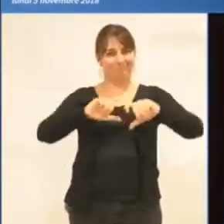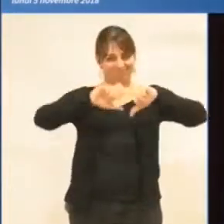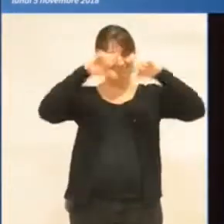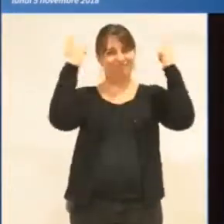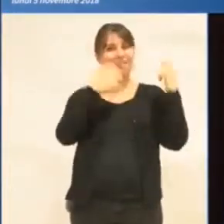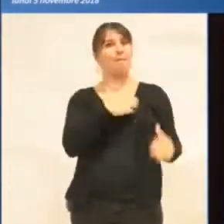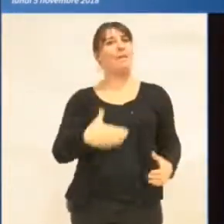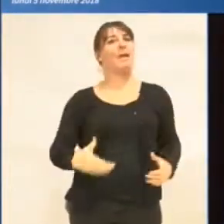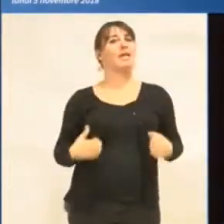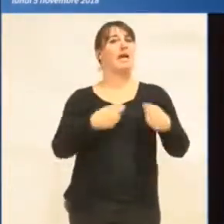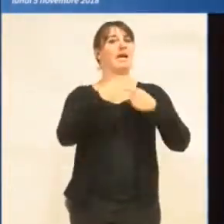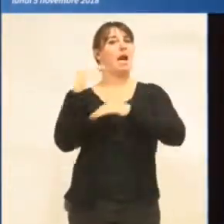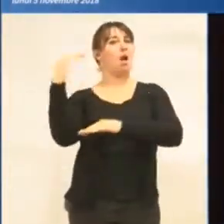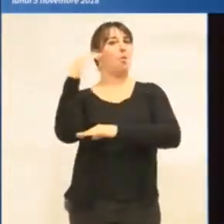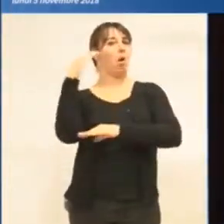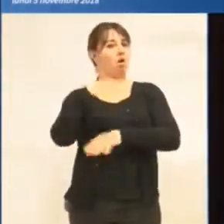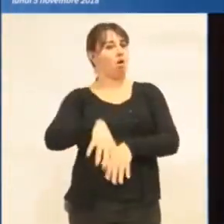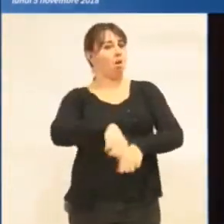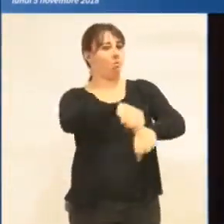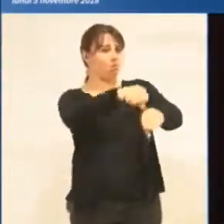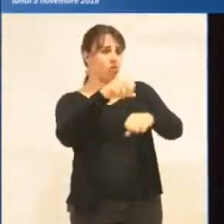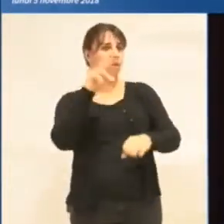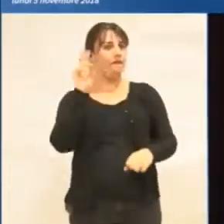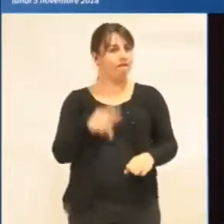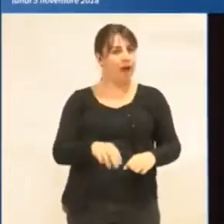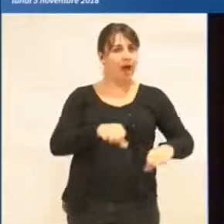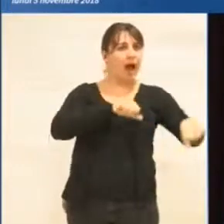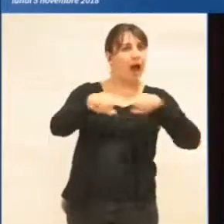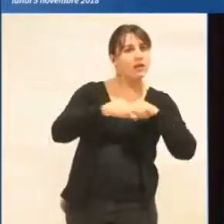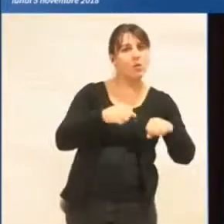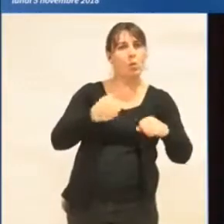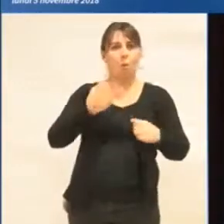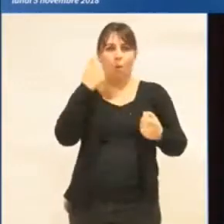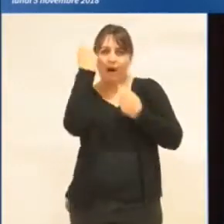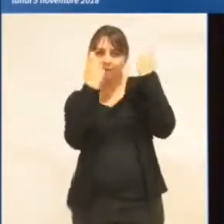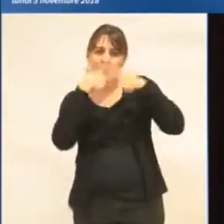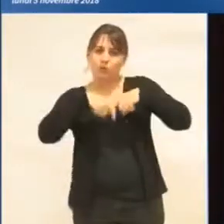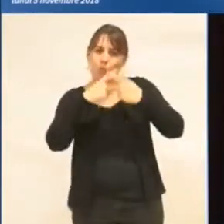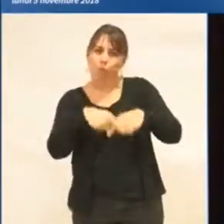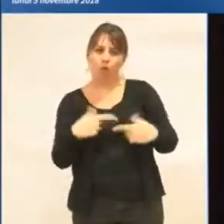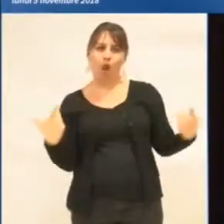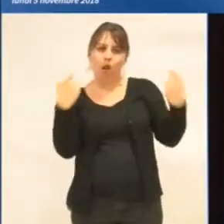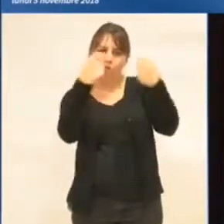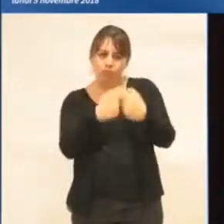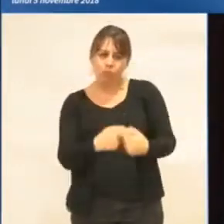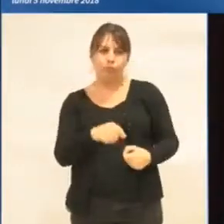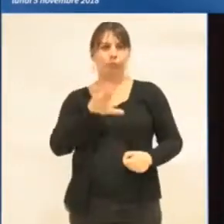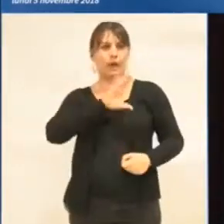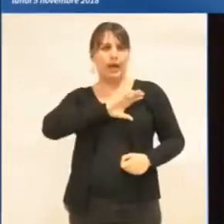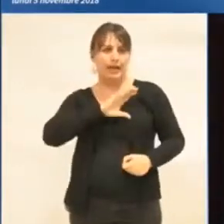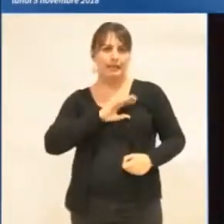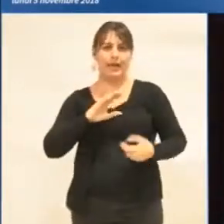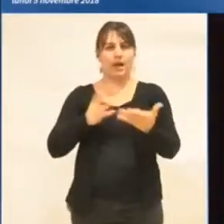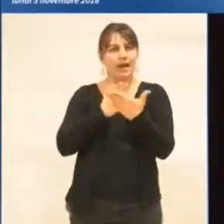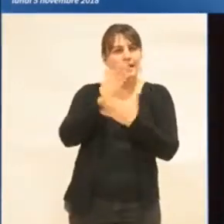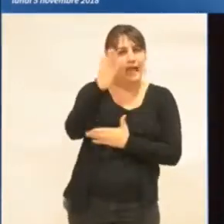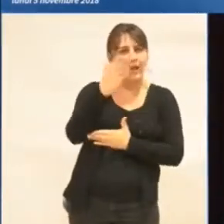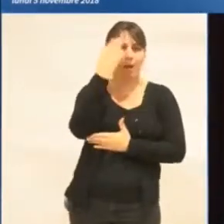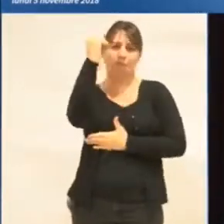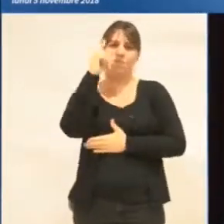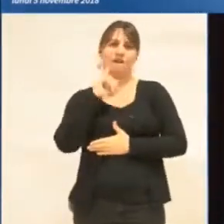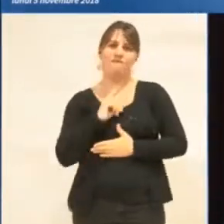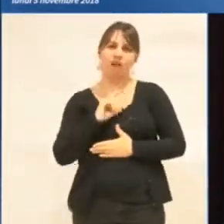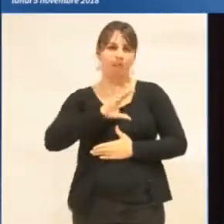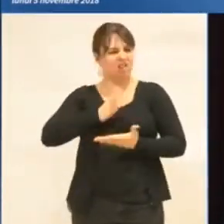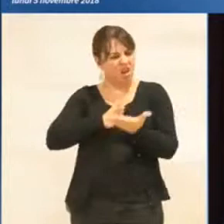manière qui est celle, malheureusement, que je vis dans l'autre instance dans laquelle je siège. J'en ai qu'une autre, donc vous savez tous de laquelle je